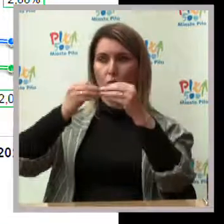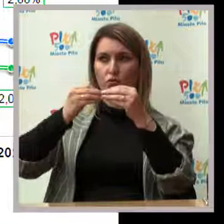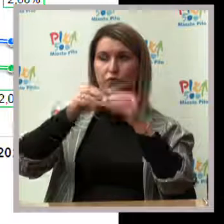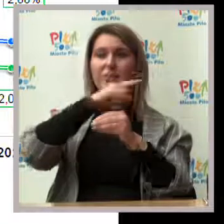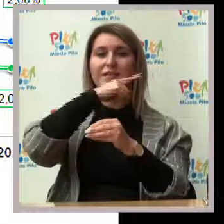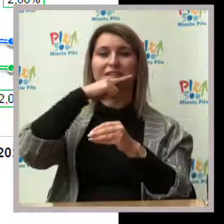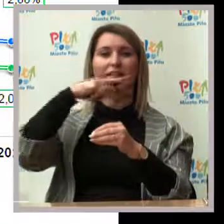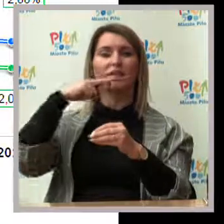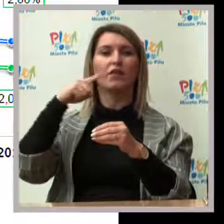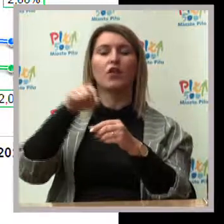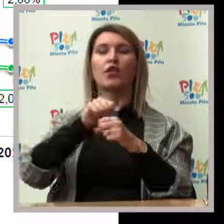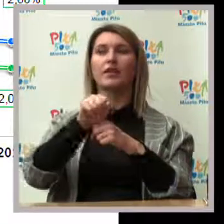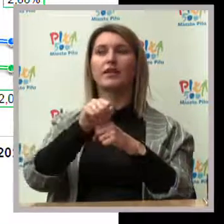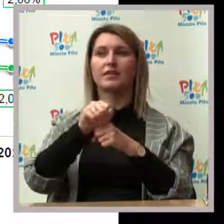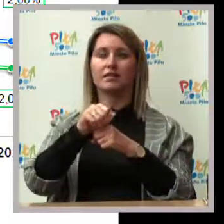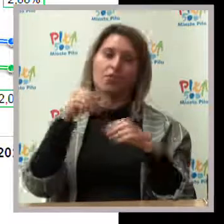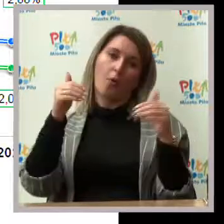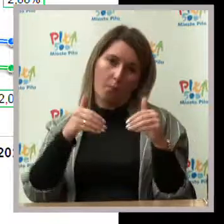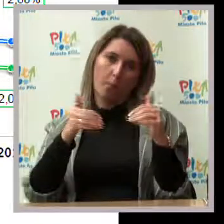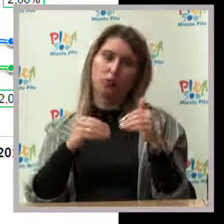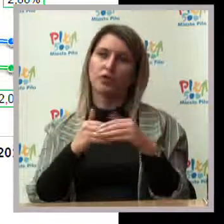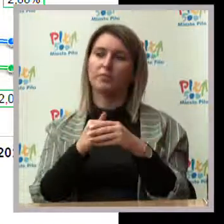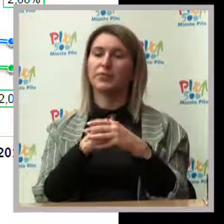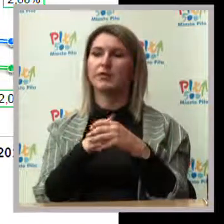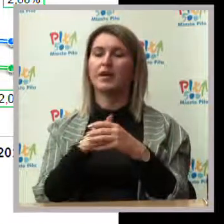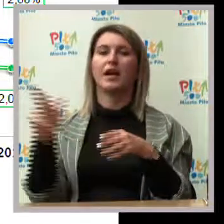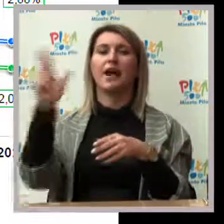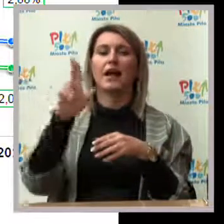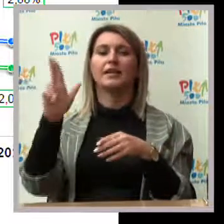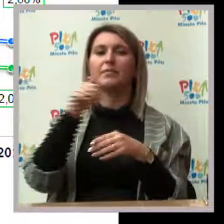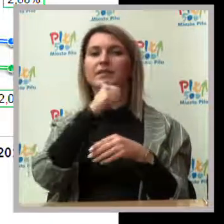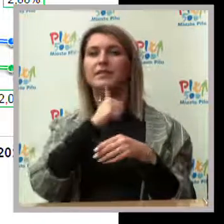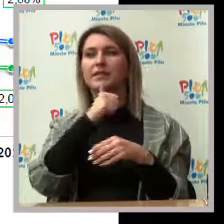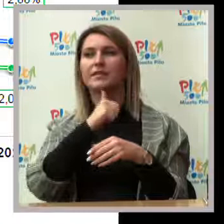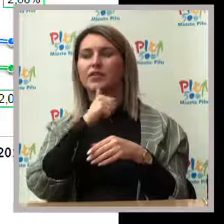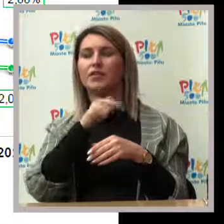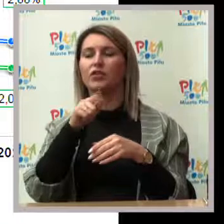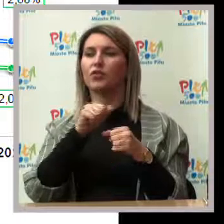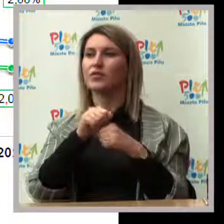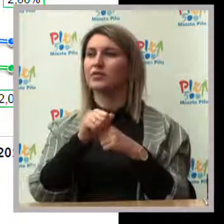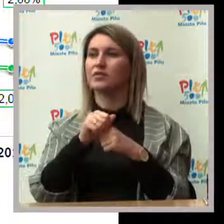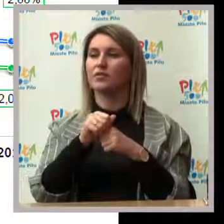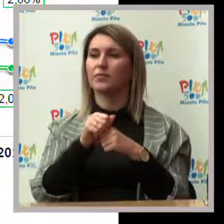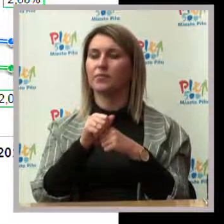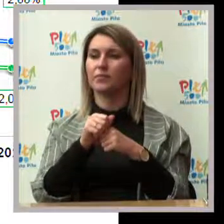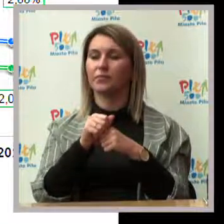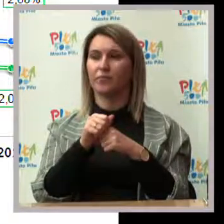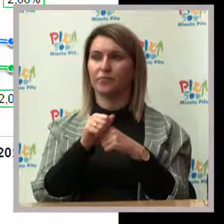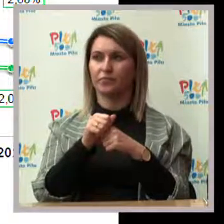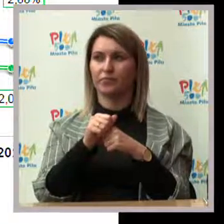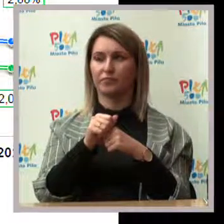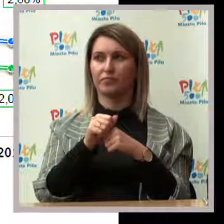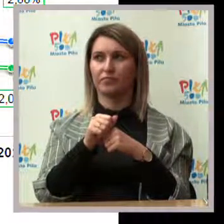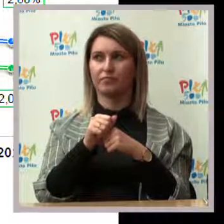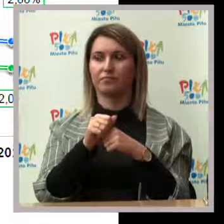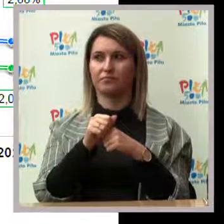czerwona to jest wskaźnik dopuszczalny. Natomiast niebieska i zielona, te poniżej, są to wskaźniki po wyłączeniach i wskaźniki bez wyłączeń.